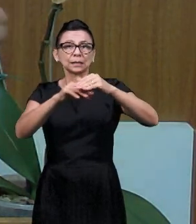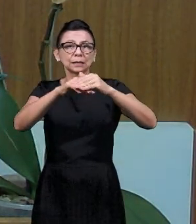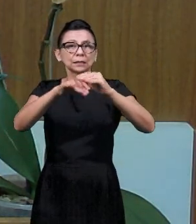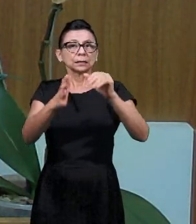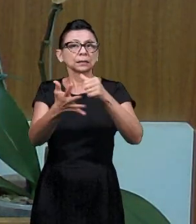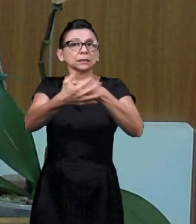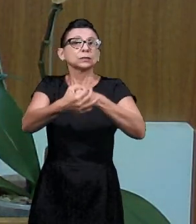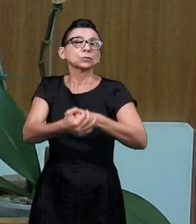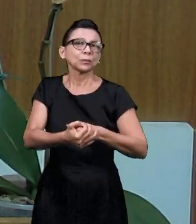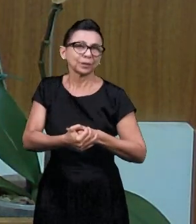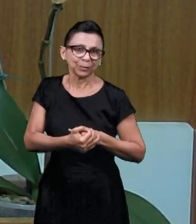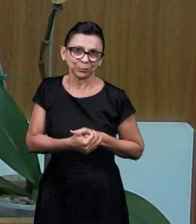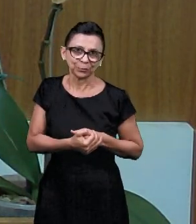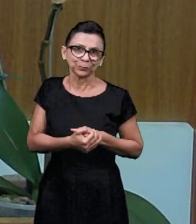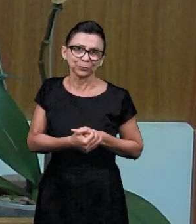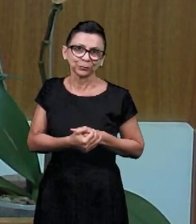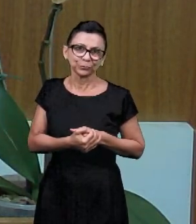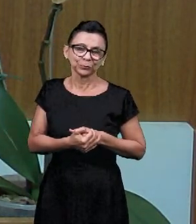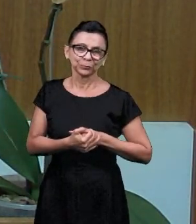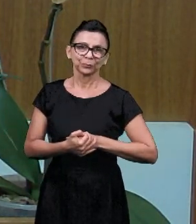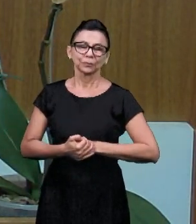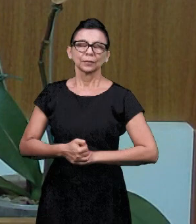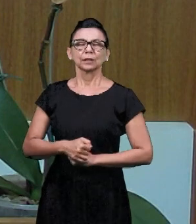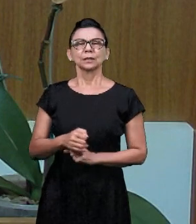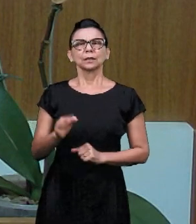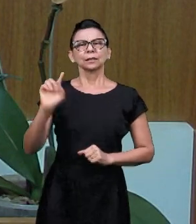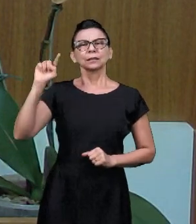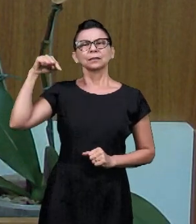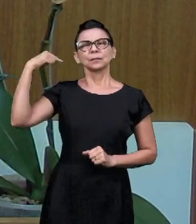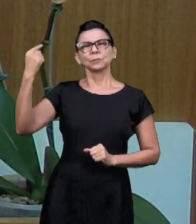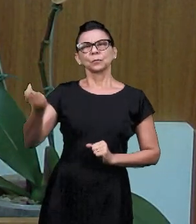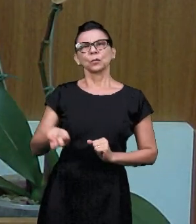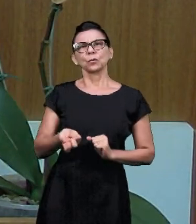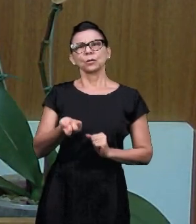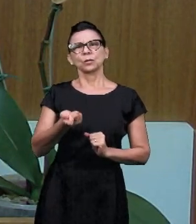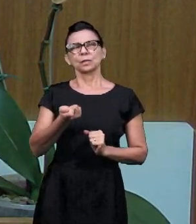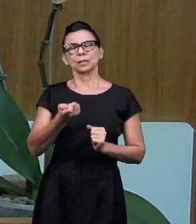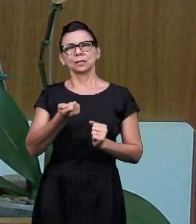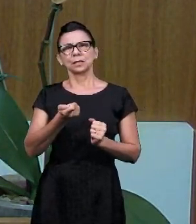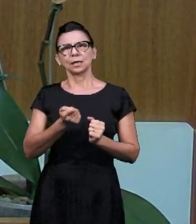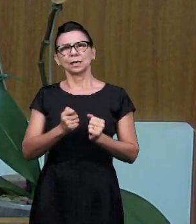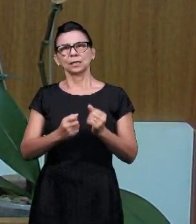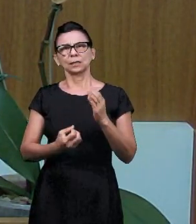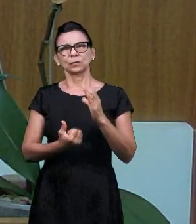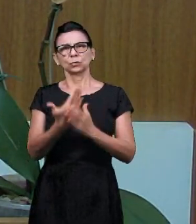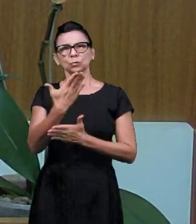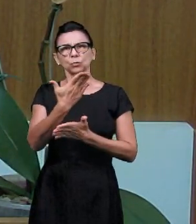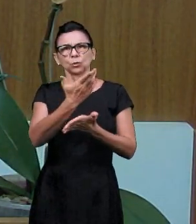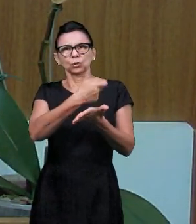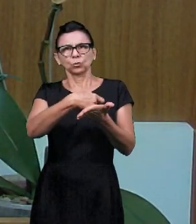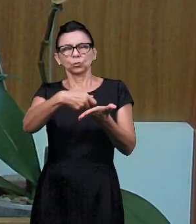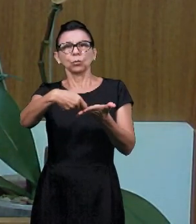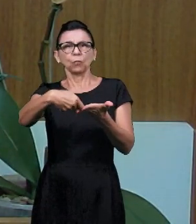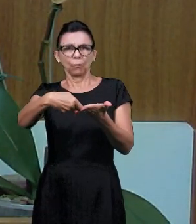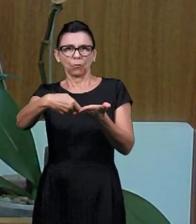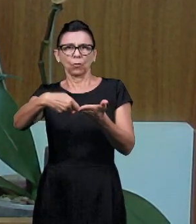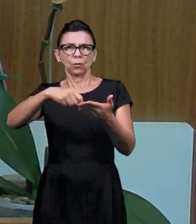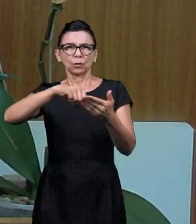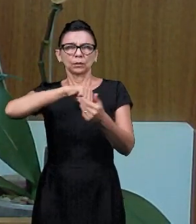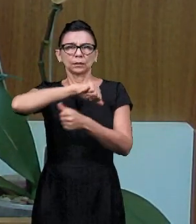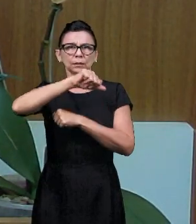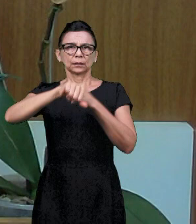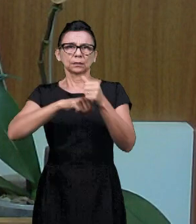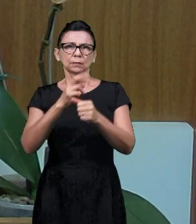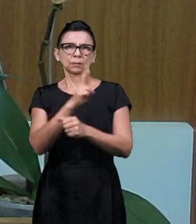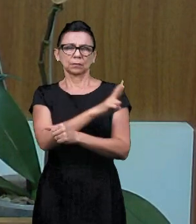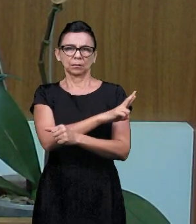de la réforme, il est dit château fort est notre Dieu. Ce n'est pas le château où je suis ici. Donc, vous voyez bien, la